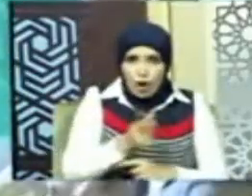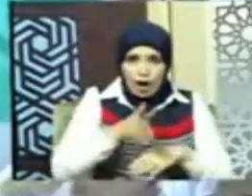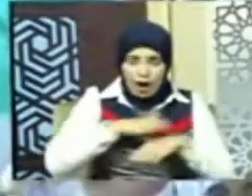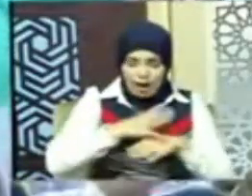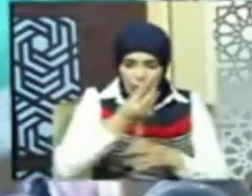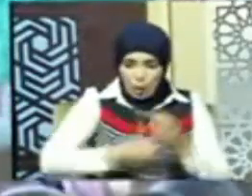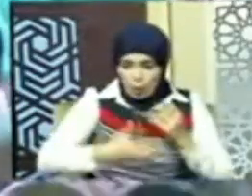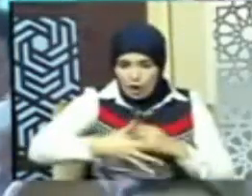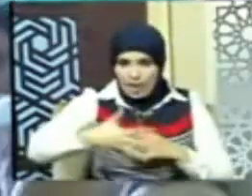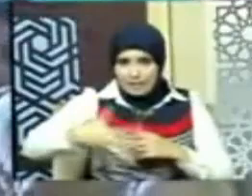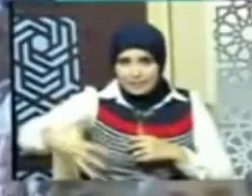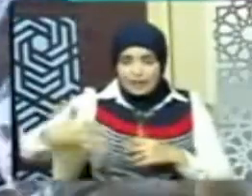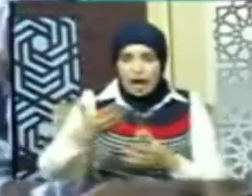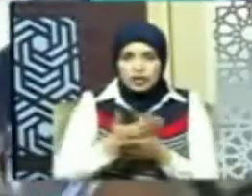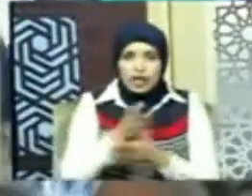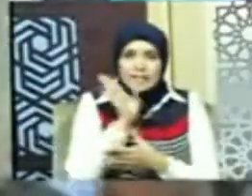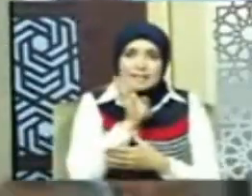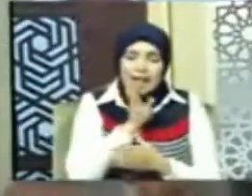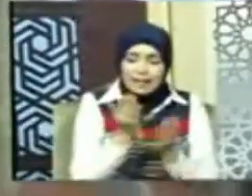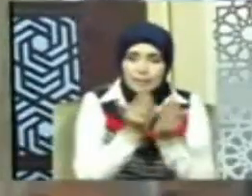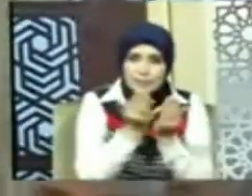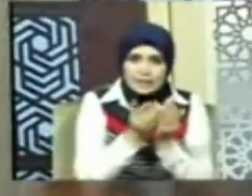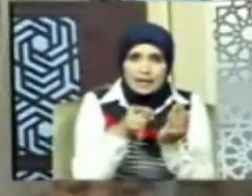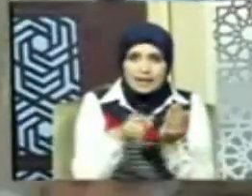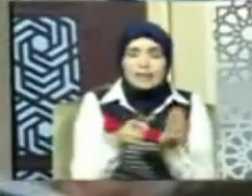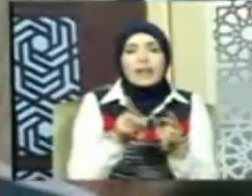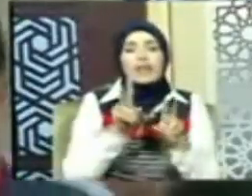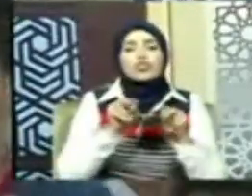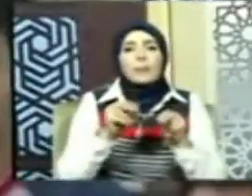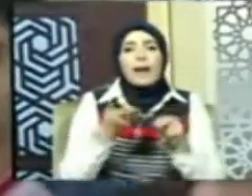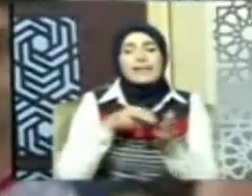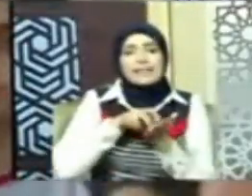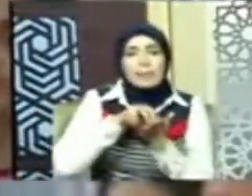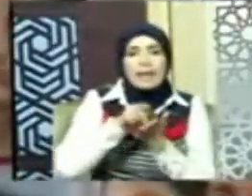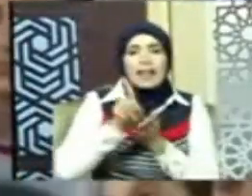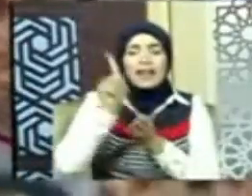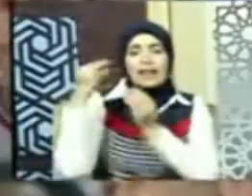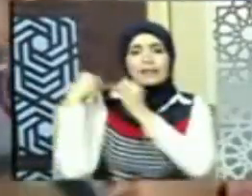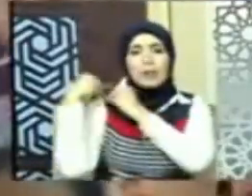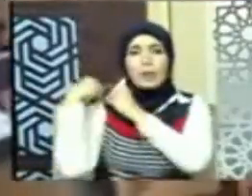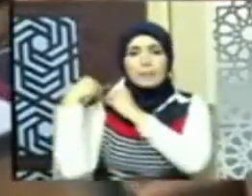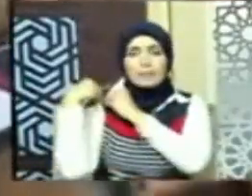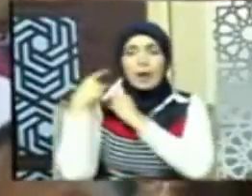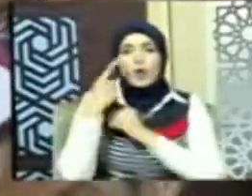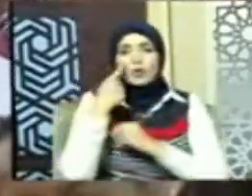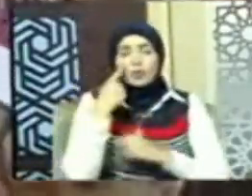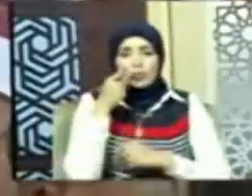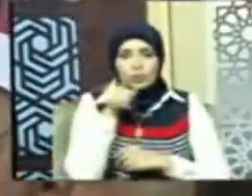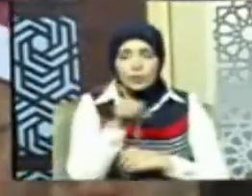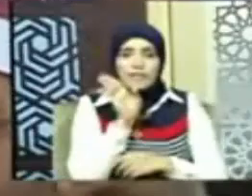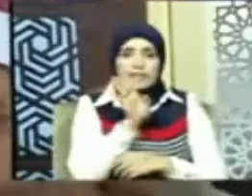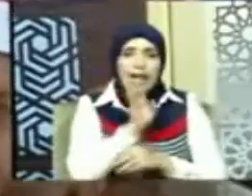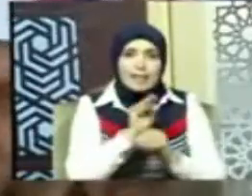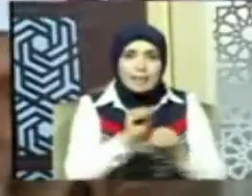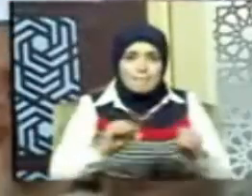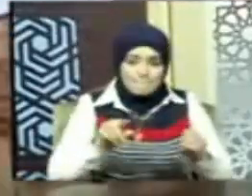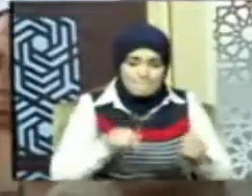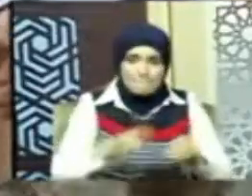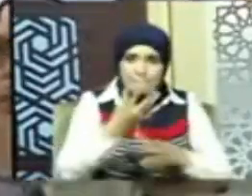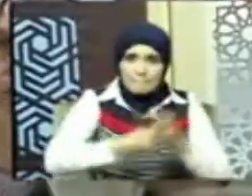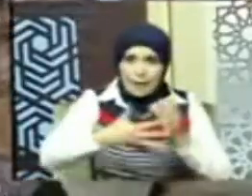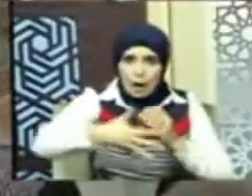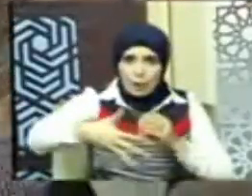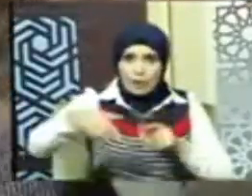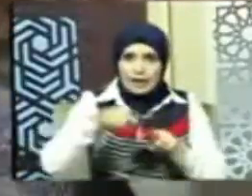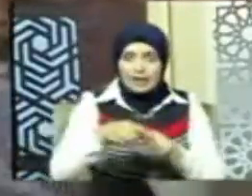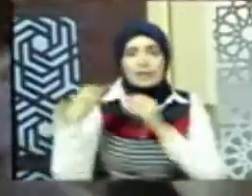على ولدك فهو في سبيل الله، فما بالك إن كان على تعليمه؟ ألم تسمع حديث رسول الله صلى الله